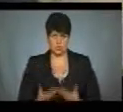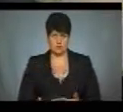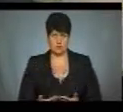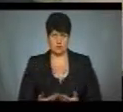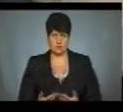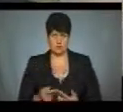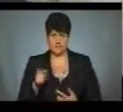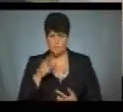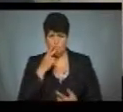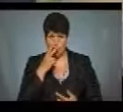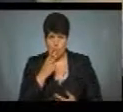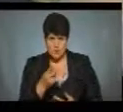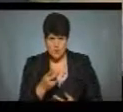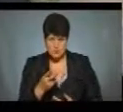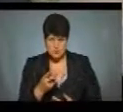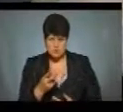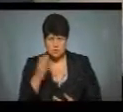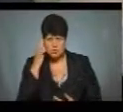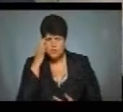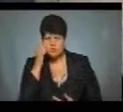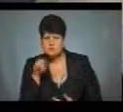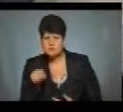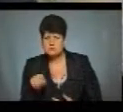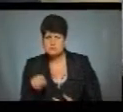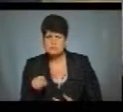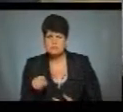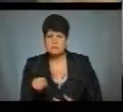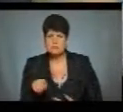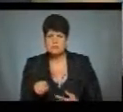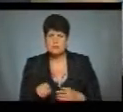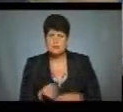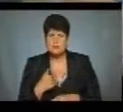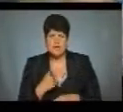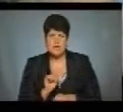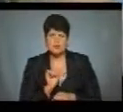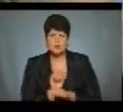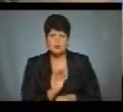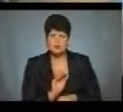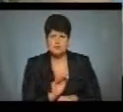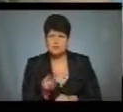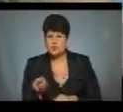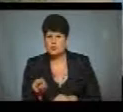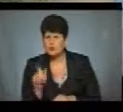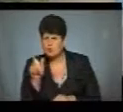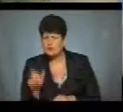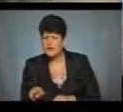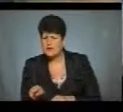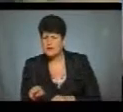сорочці. Він побачив чорне п'ятно щось. Він мене зупинив і питає, каже, то часом не